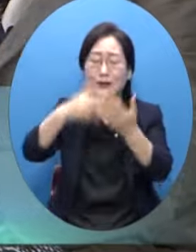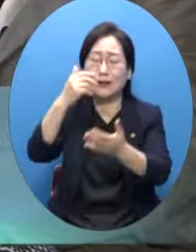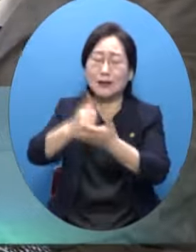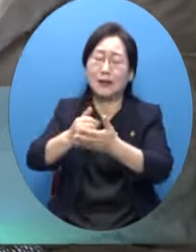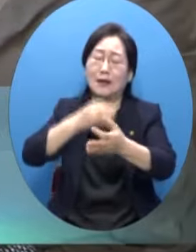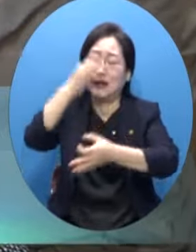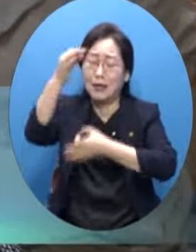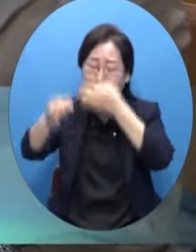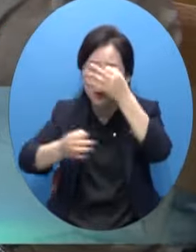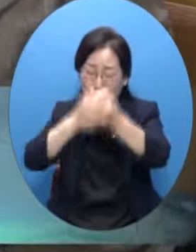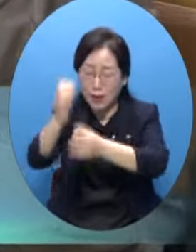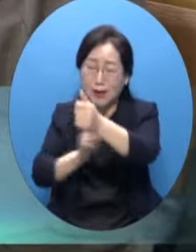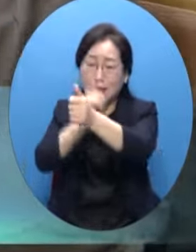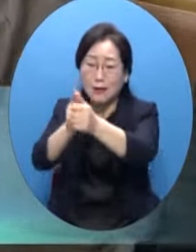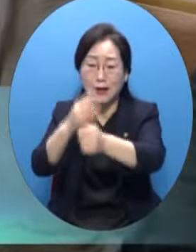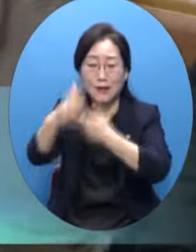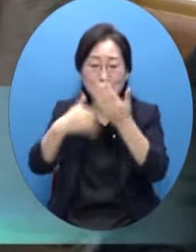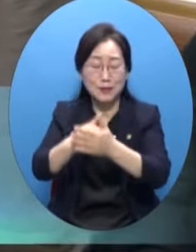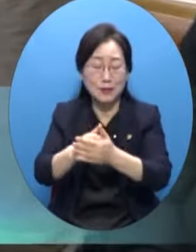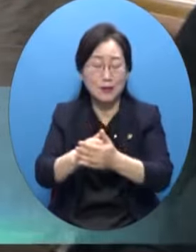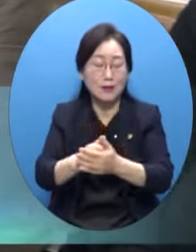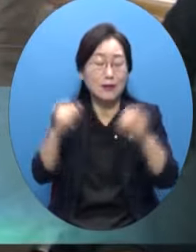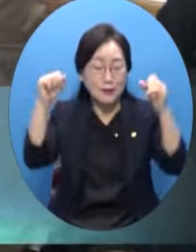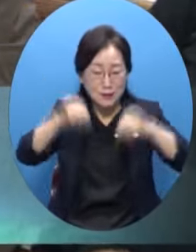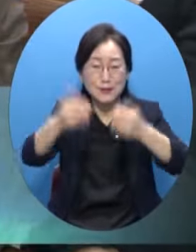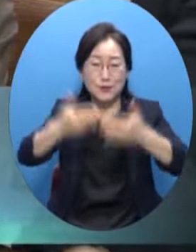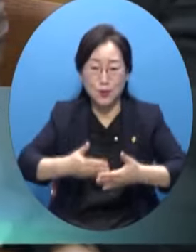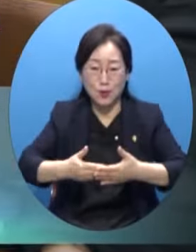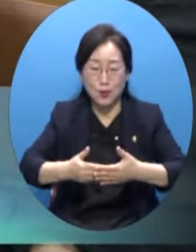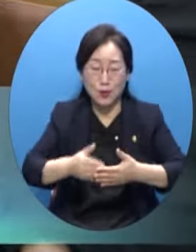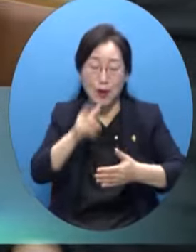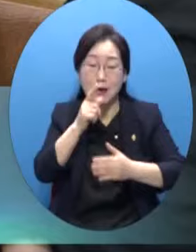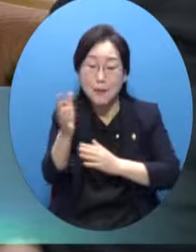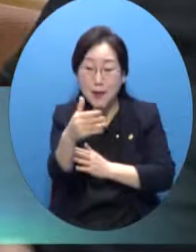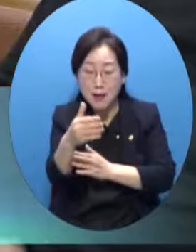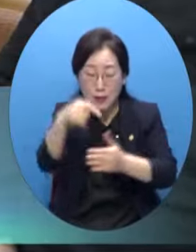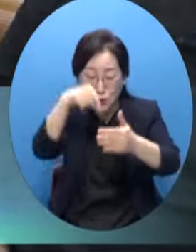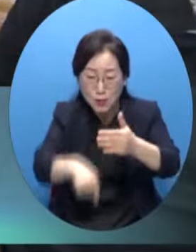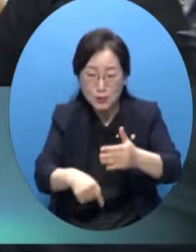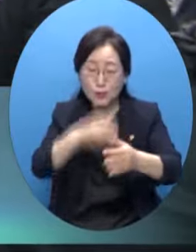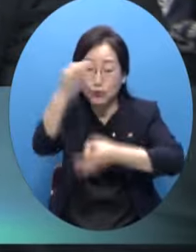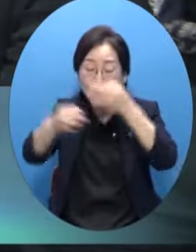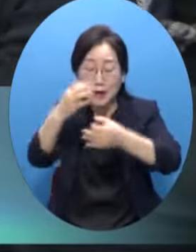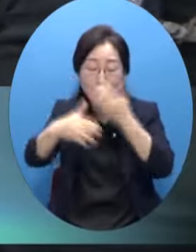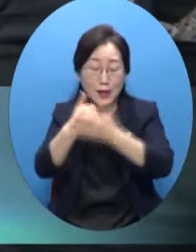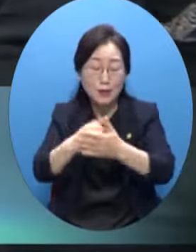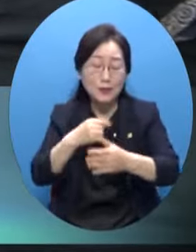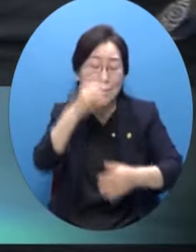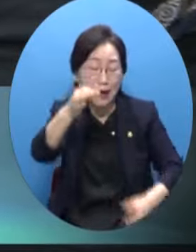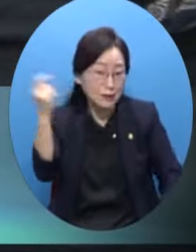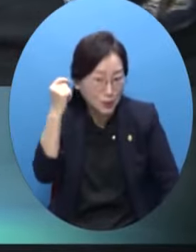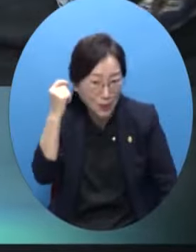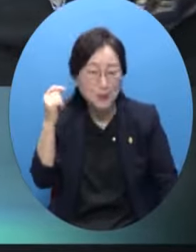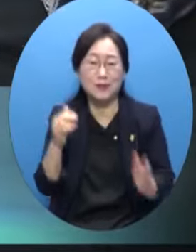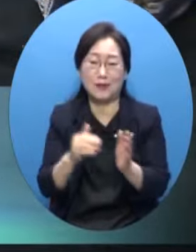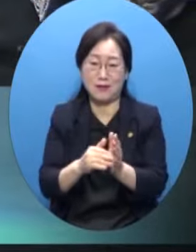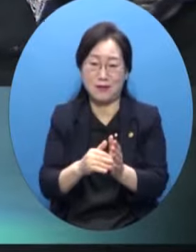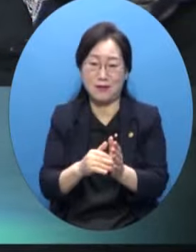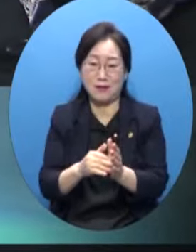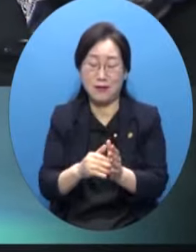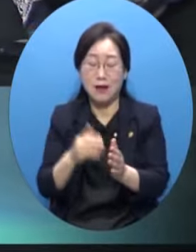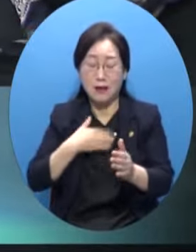불러 아뢰었더니 주께서 내게 응답하셨고 내가 수월의 뱃속에서 부르짖었더니 주께서 내 음성을 들으셨나이다.